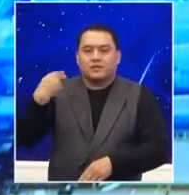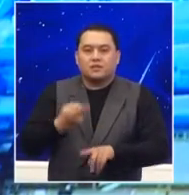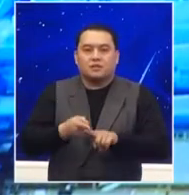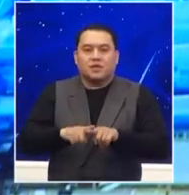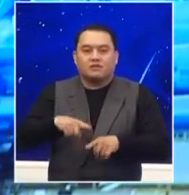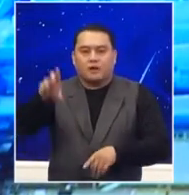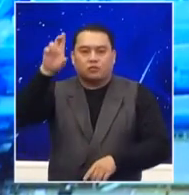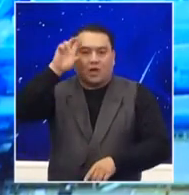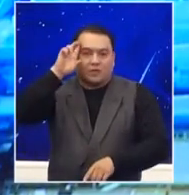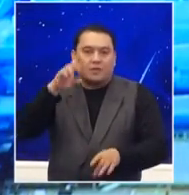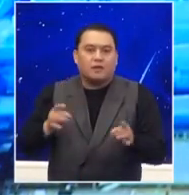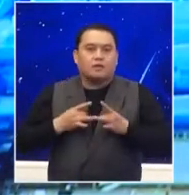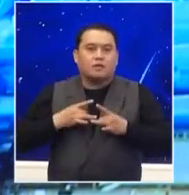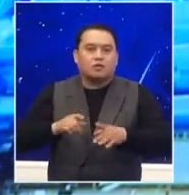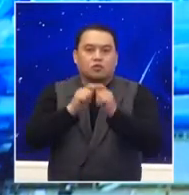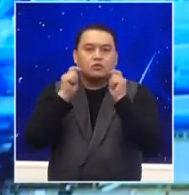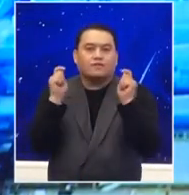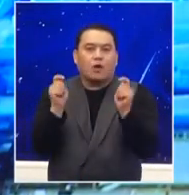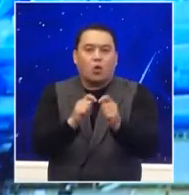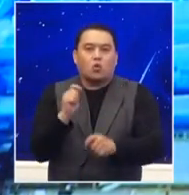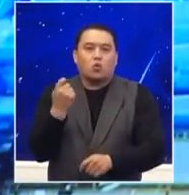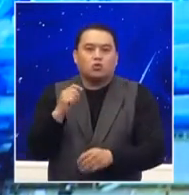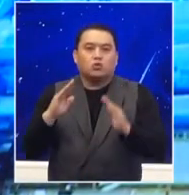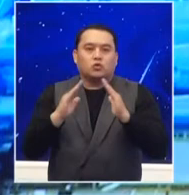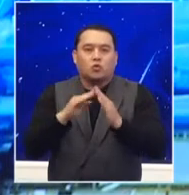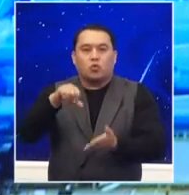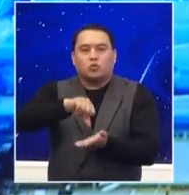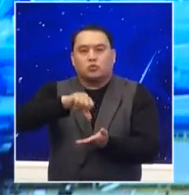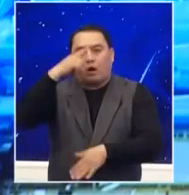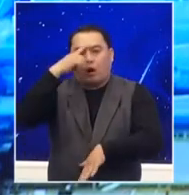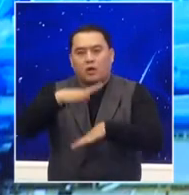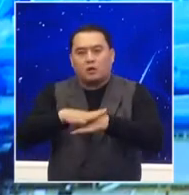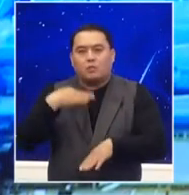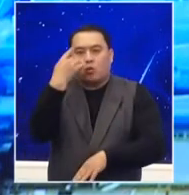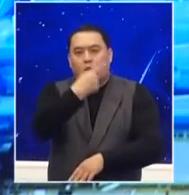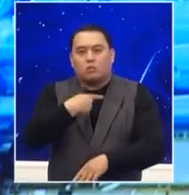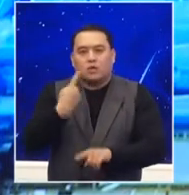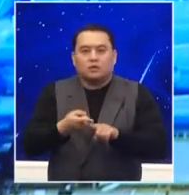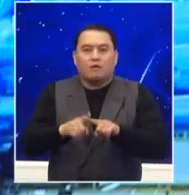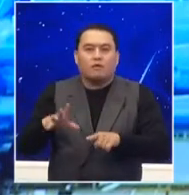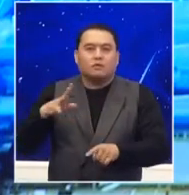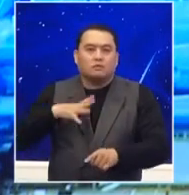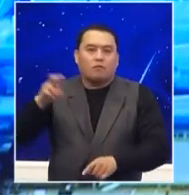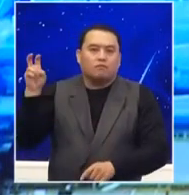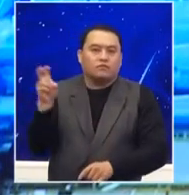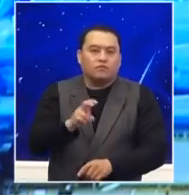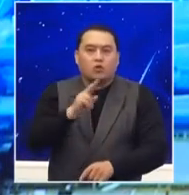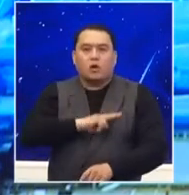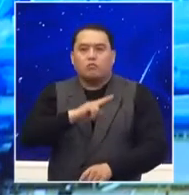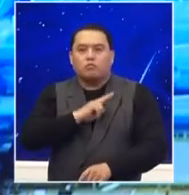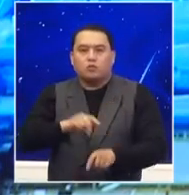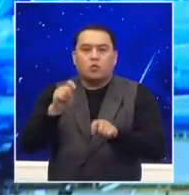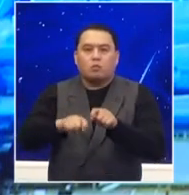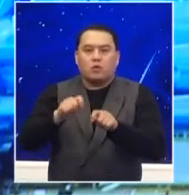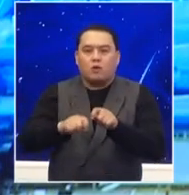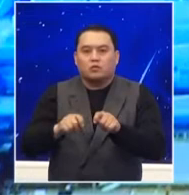нашей страны. В торжественном вручении заветных ключей принял участие аким Алматинской области Амандык Баталов. В ходе рабочего